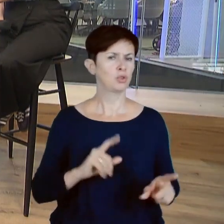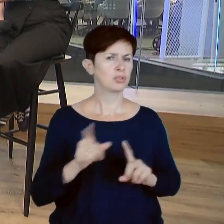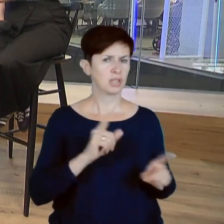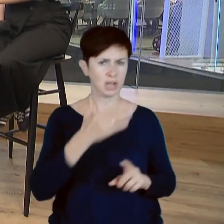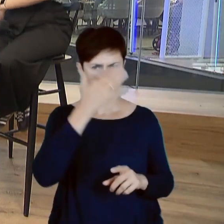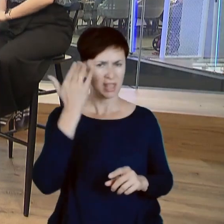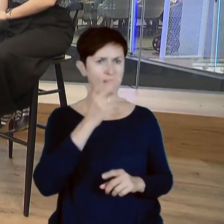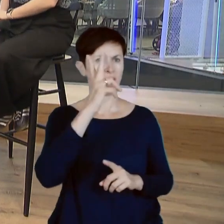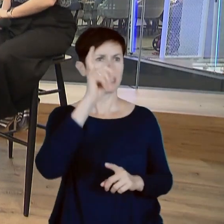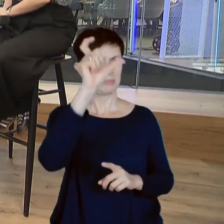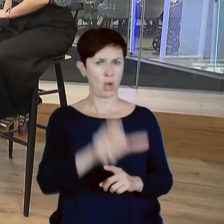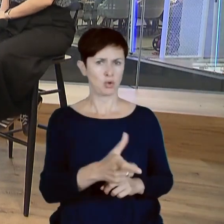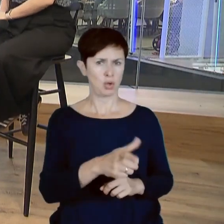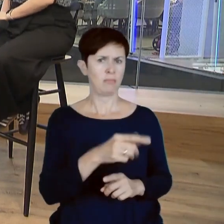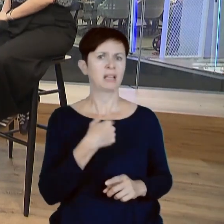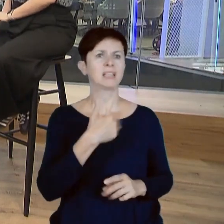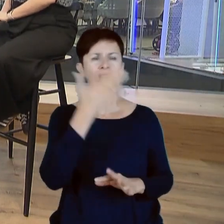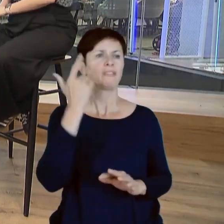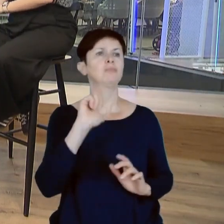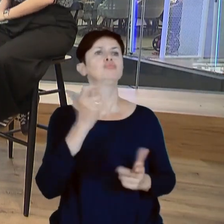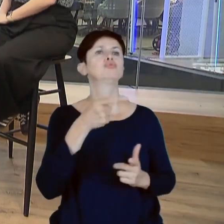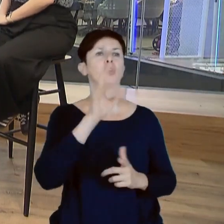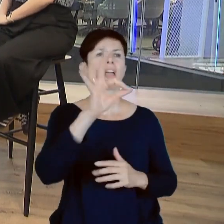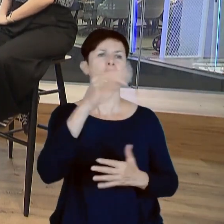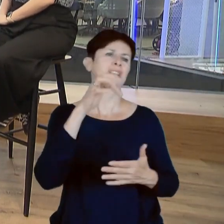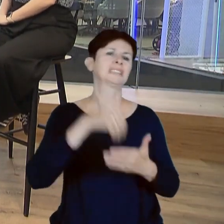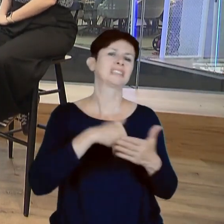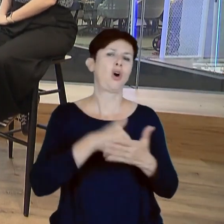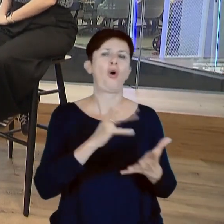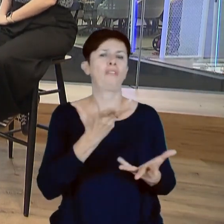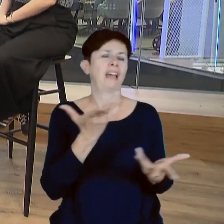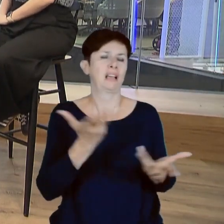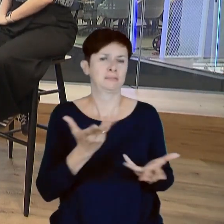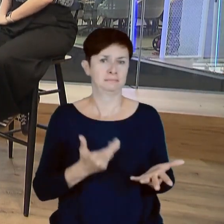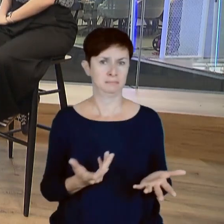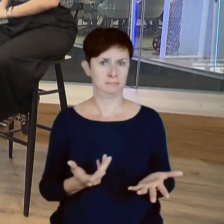czynienia. Tak, że nie wiedzą, czego się spodziewać. Prawda? Czyli, że to może być, bo mamy ten